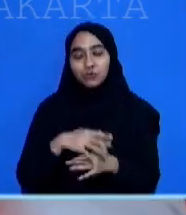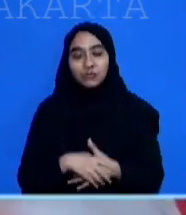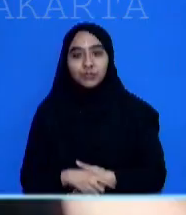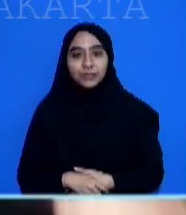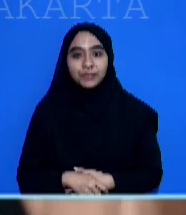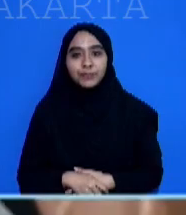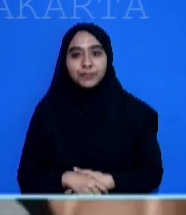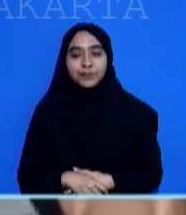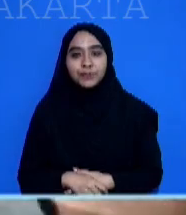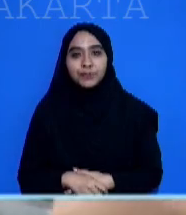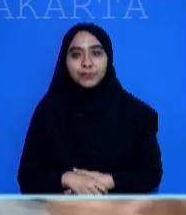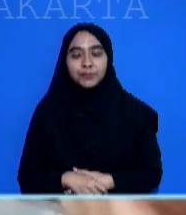heriawan TVRI Yogyakarta